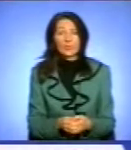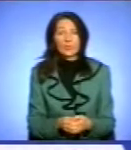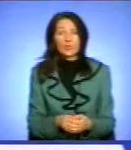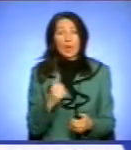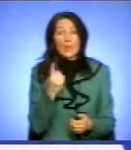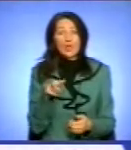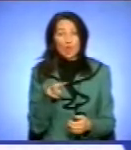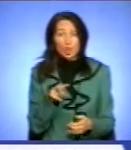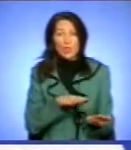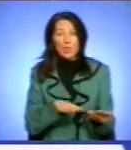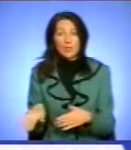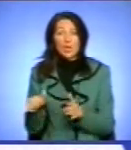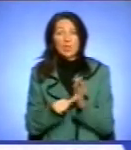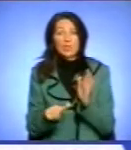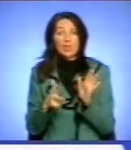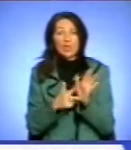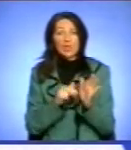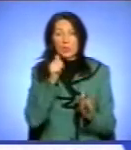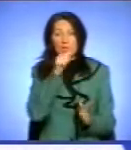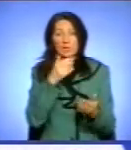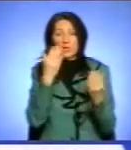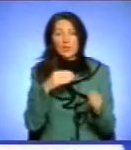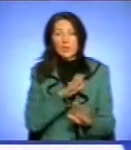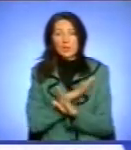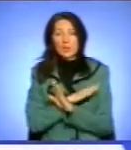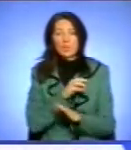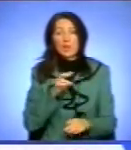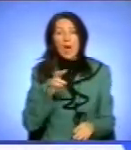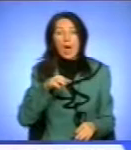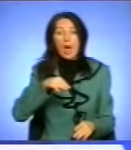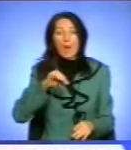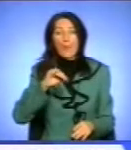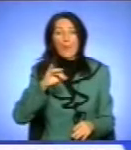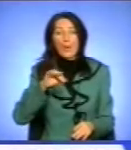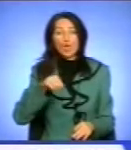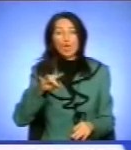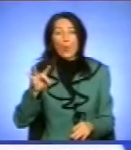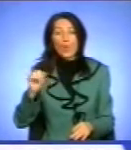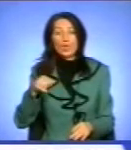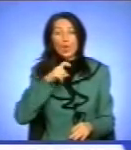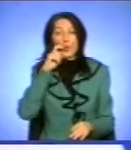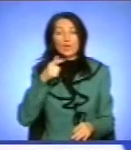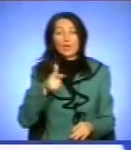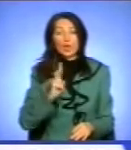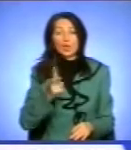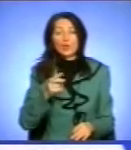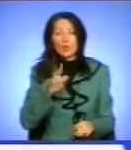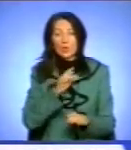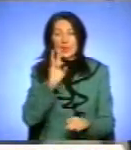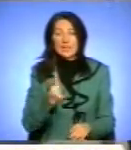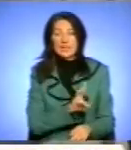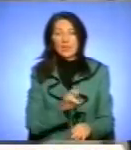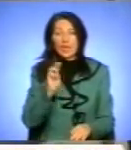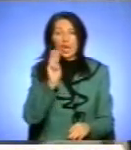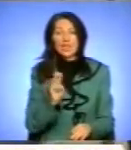1 листопада минає 68-ма річниця від дня смерті митрополита Української греко-католицької церкви Андрея Шептицького.